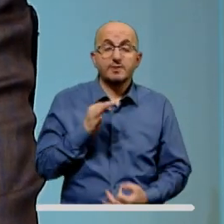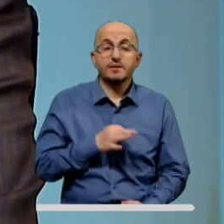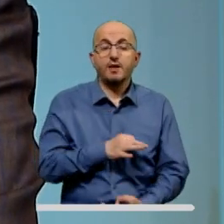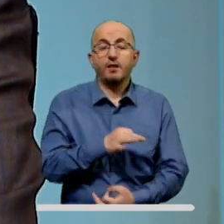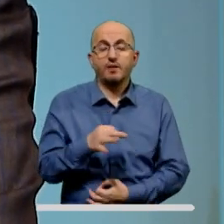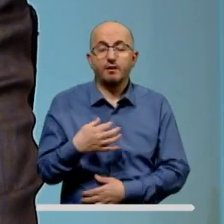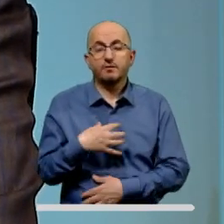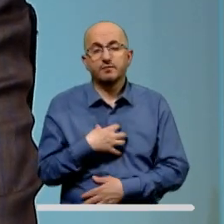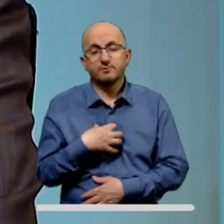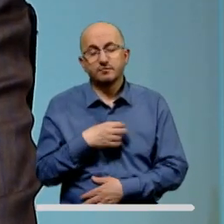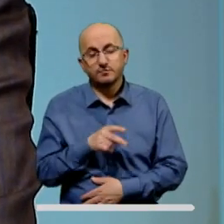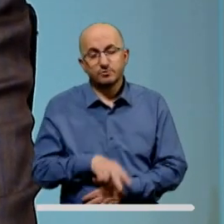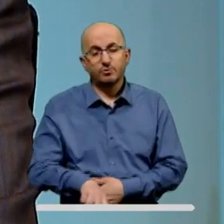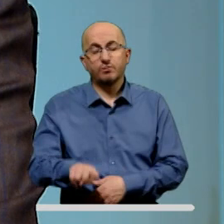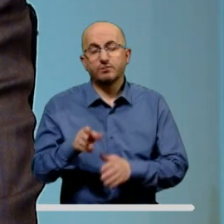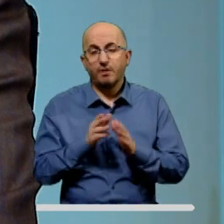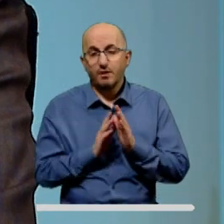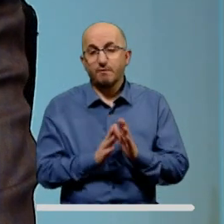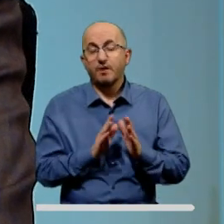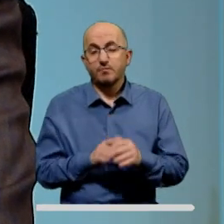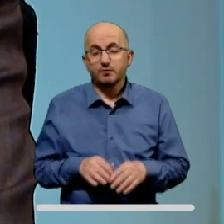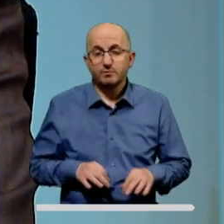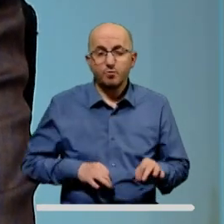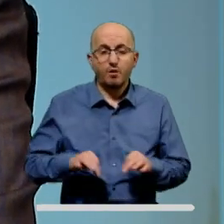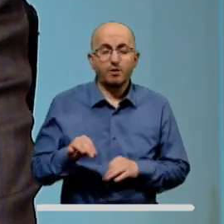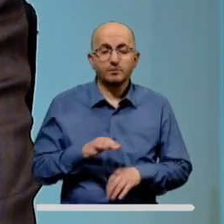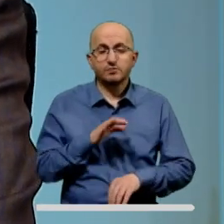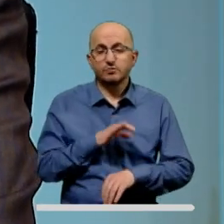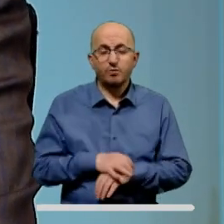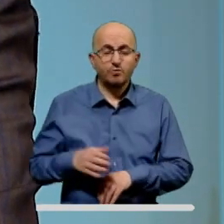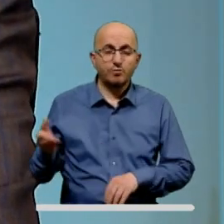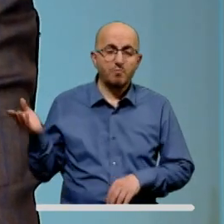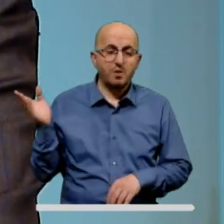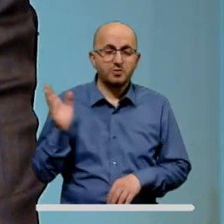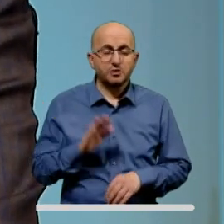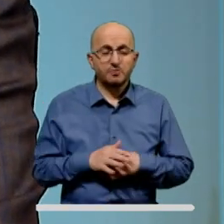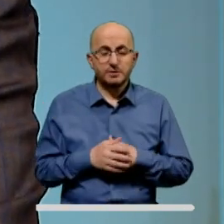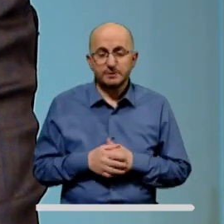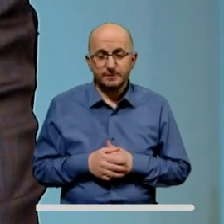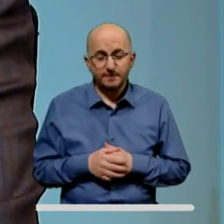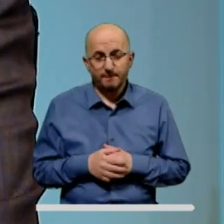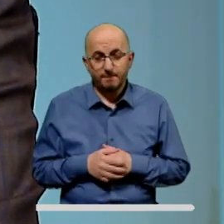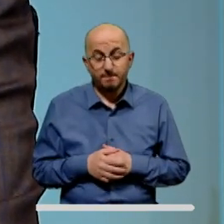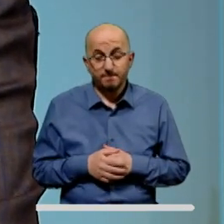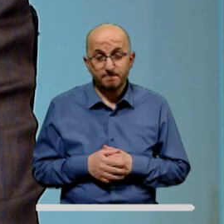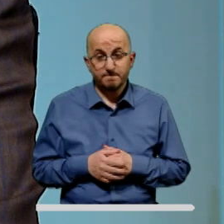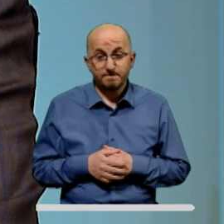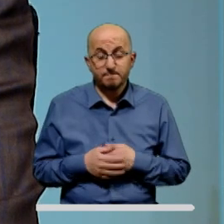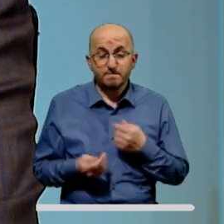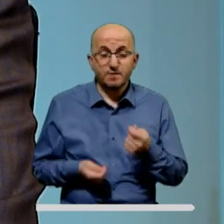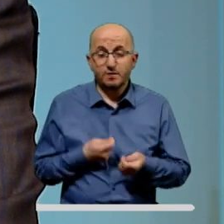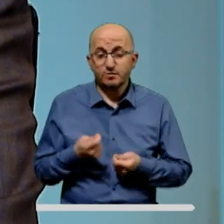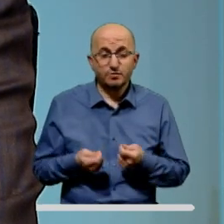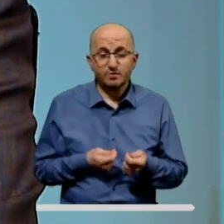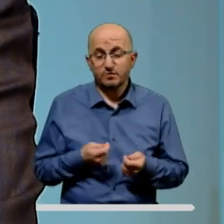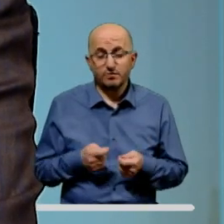kendi yolunda devam ediyor mühendis Doktor veya başka bir şekilde çalışıyor